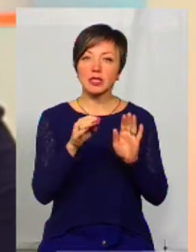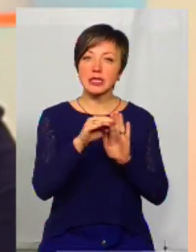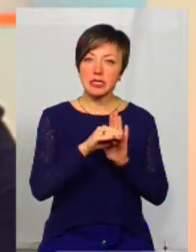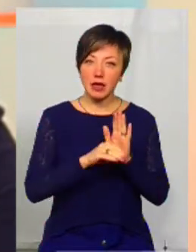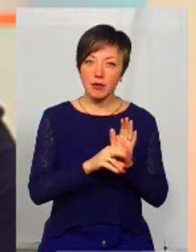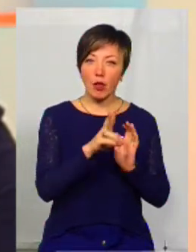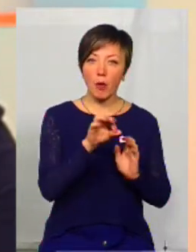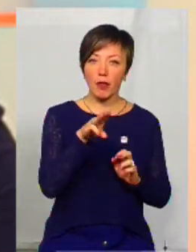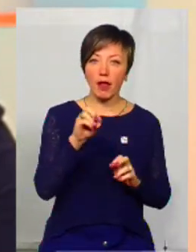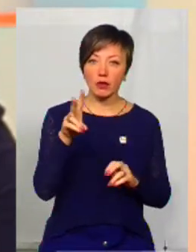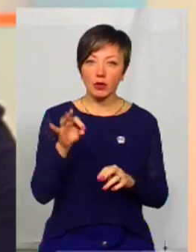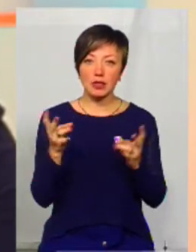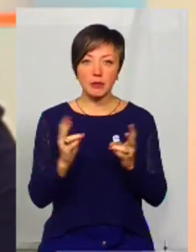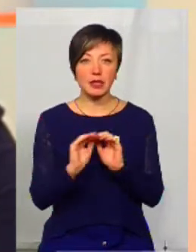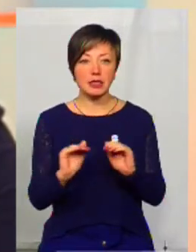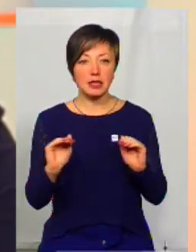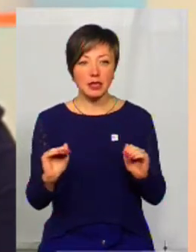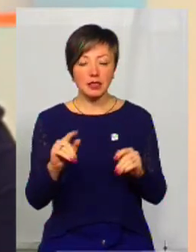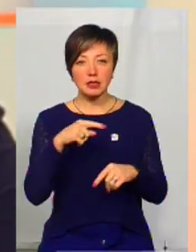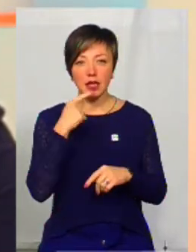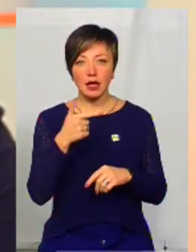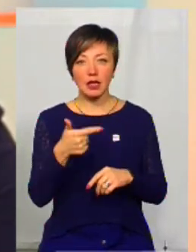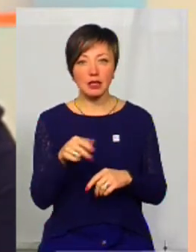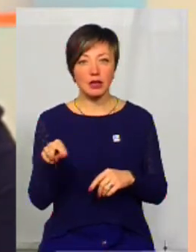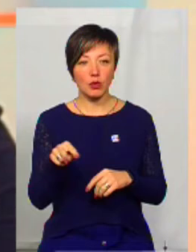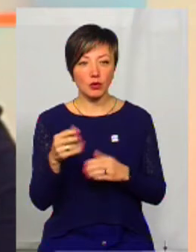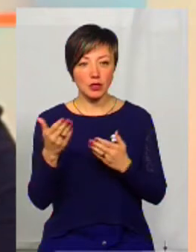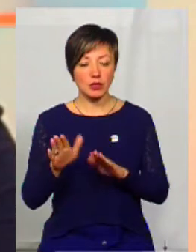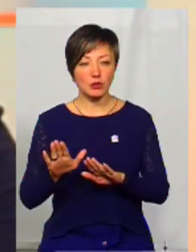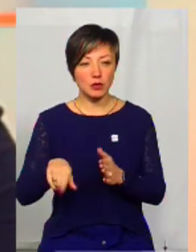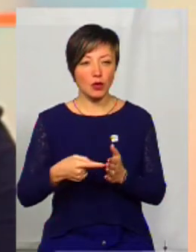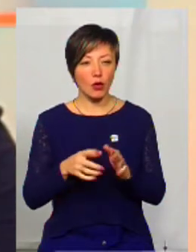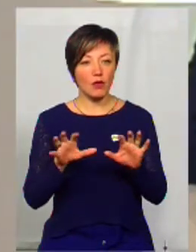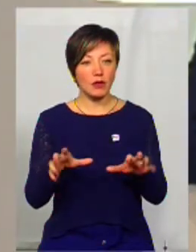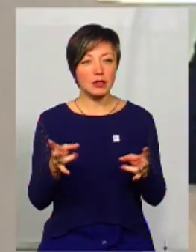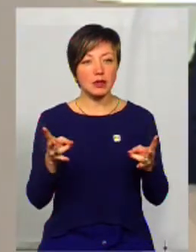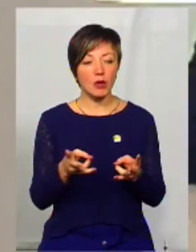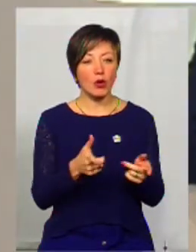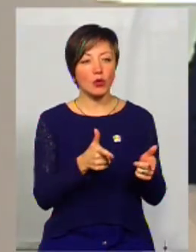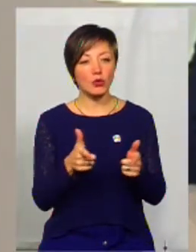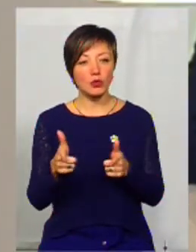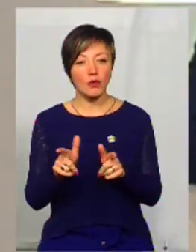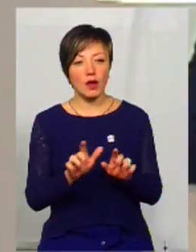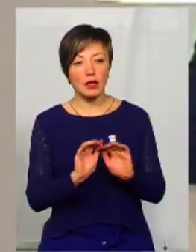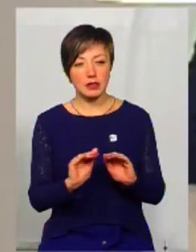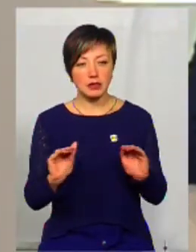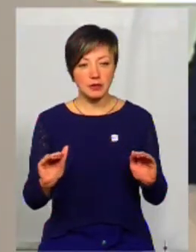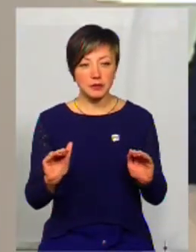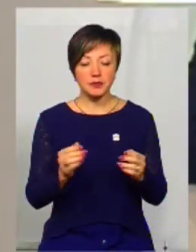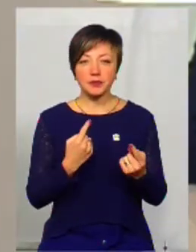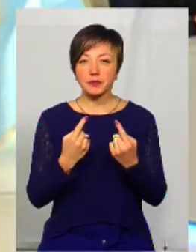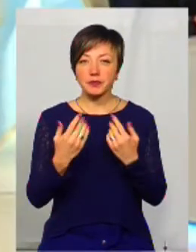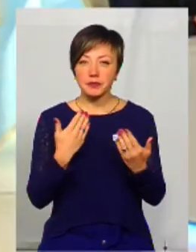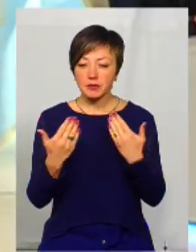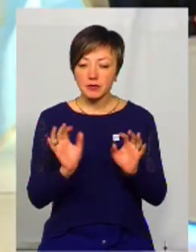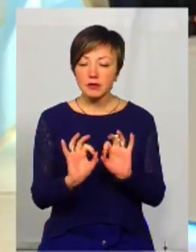системи Клопотенка, і до тих блюд треба дітей, як сказала Галина Леонтівна, от заступник міського голови, для цього треба провести і підготовчу таку